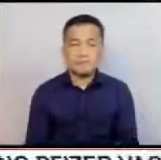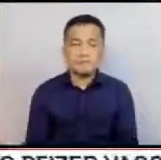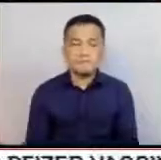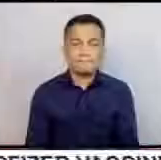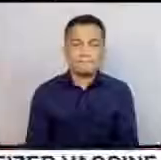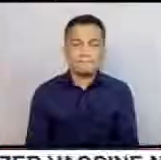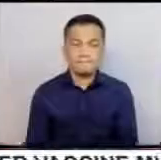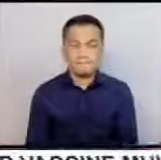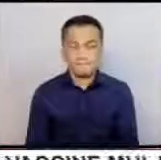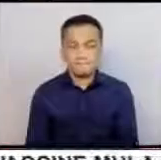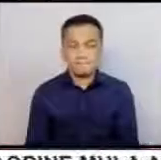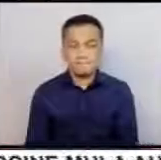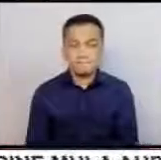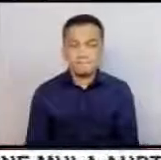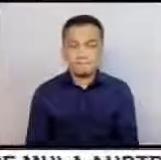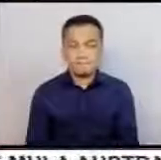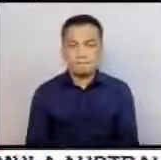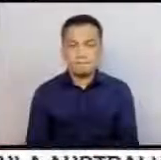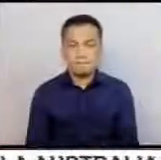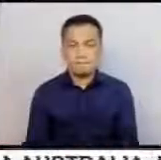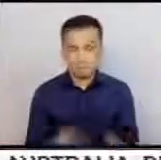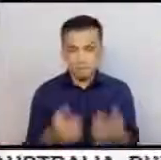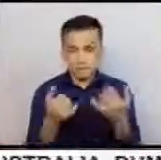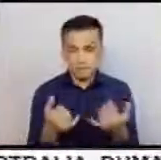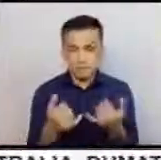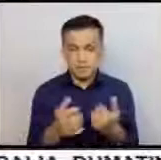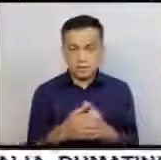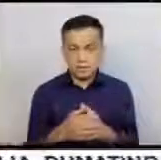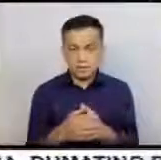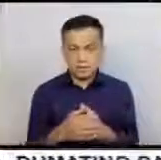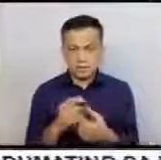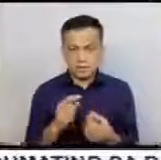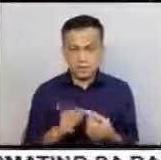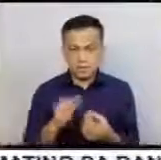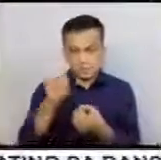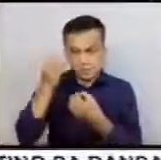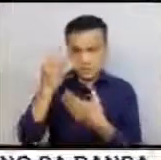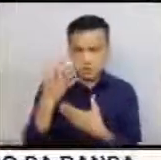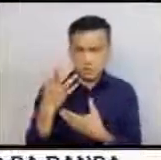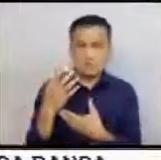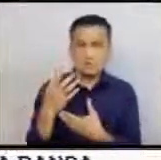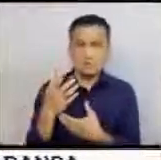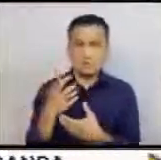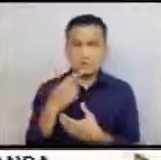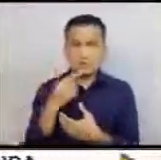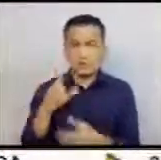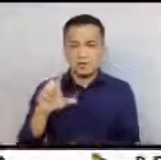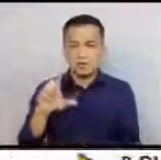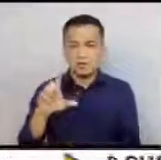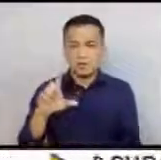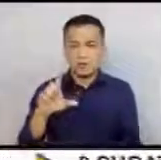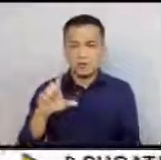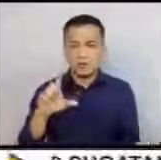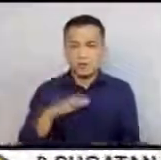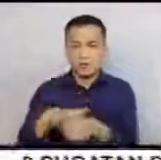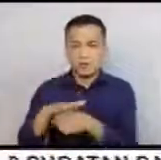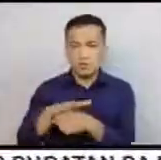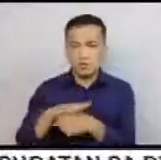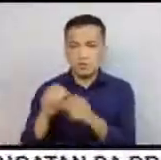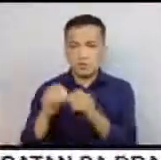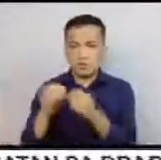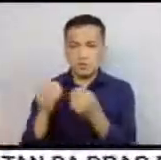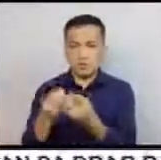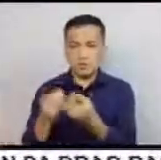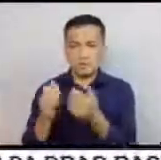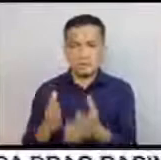Dayan, sa ngayon, no, ang hawak nat, ang na-receive nating information dito sa mga local organizers na mga supporters ni Mayor Sara ay dito